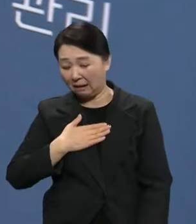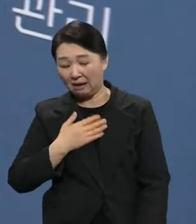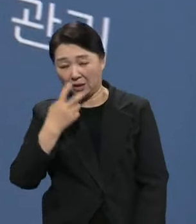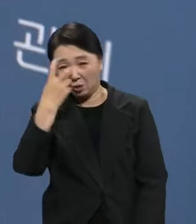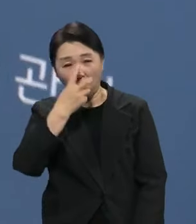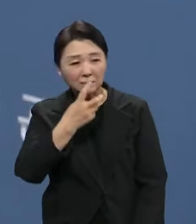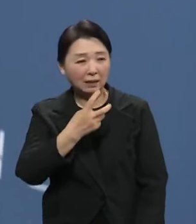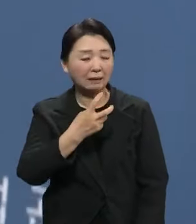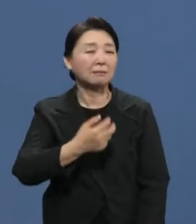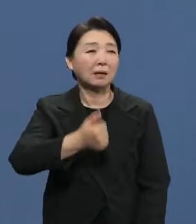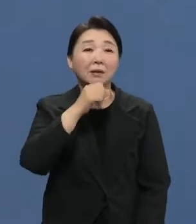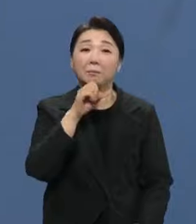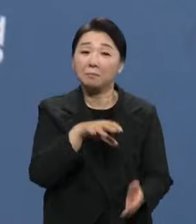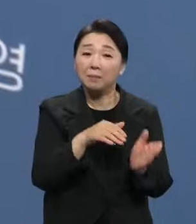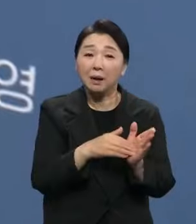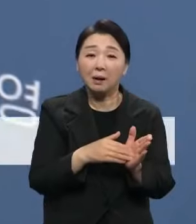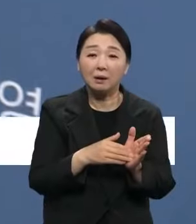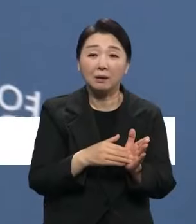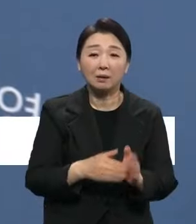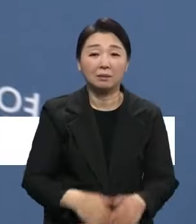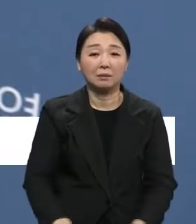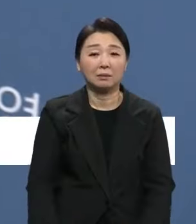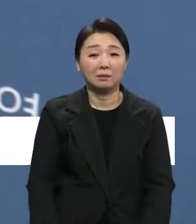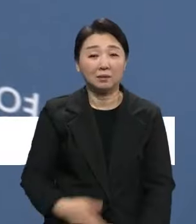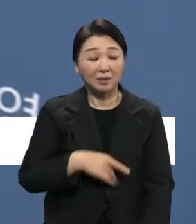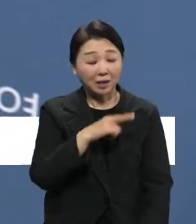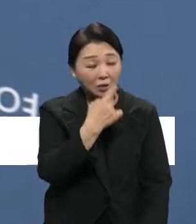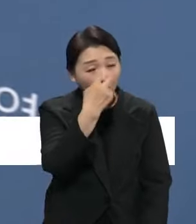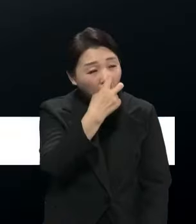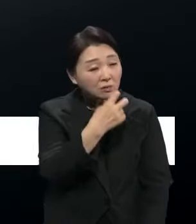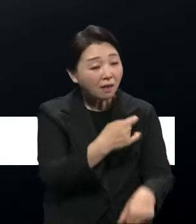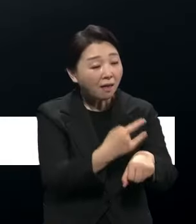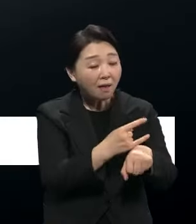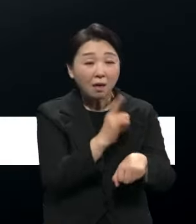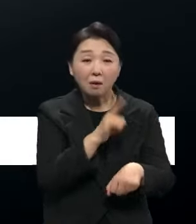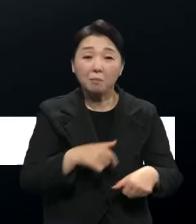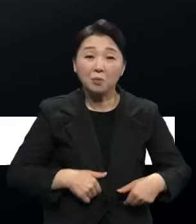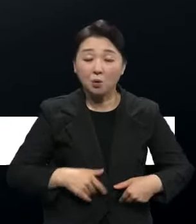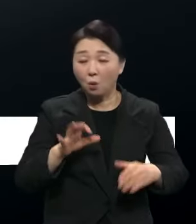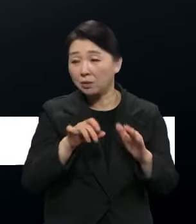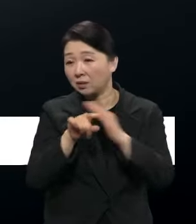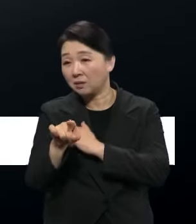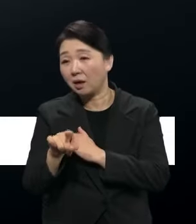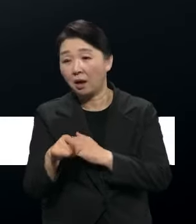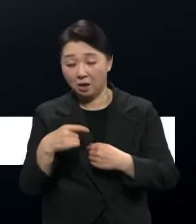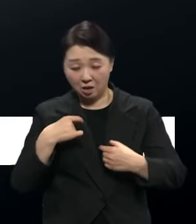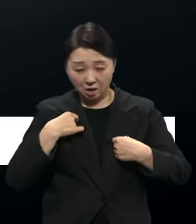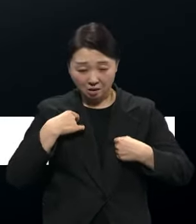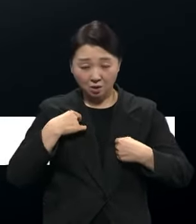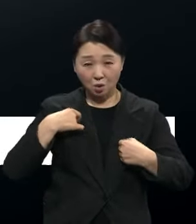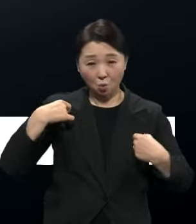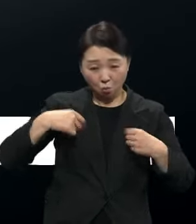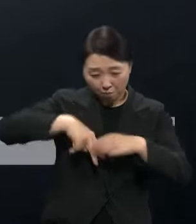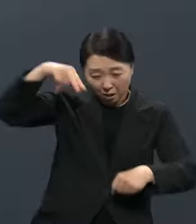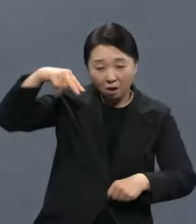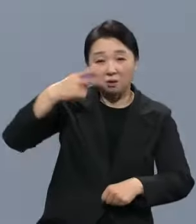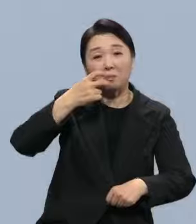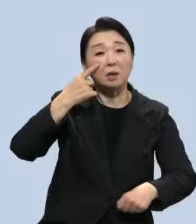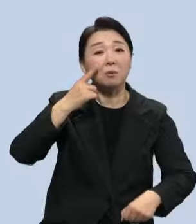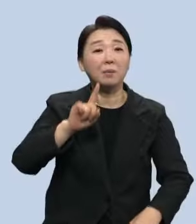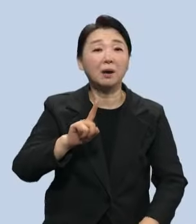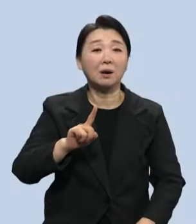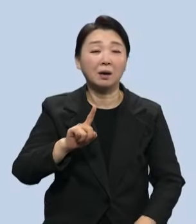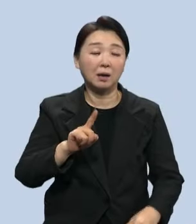낫다고 말했습니다. 결국에 내가 너 검사를 해야겠다. 화장실에 가서 상의하에 다 벗고.